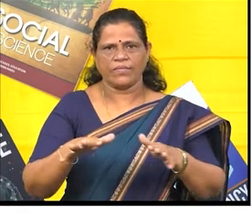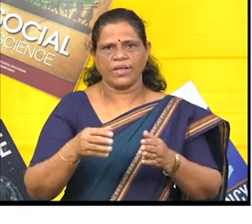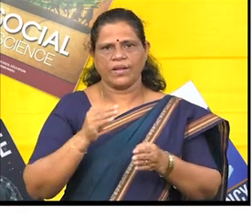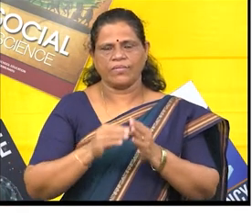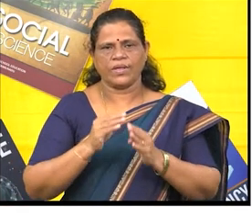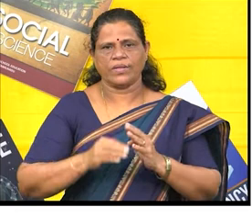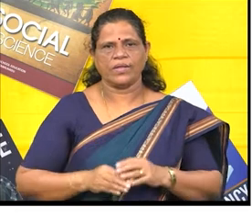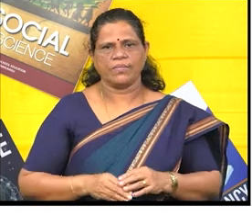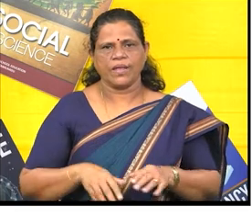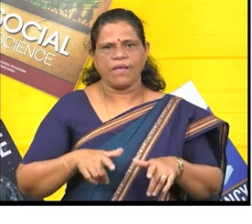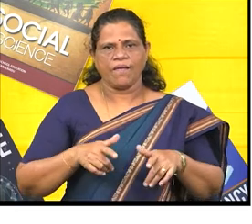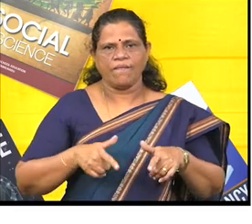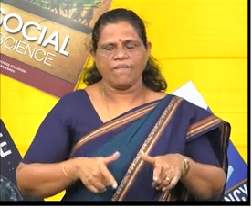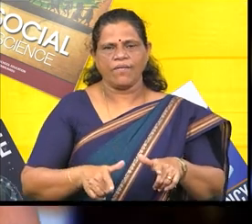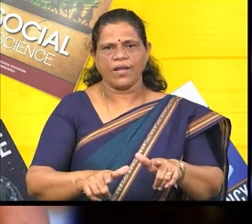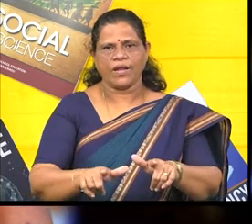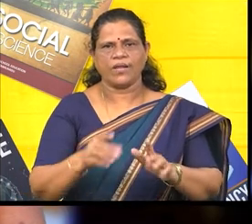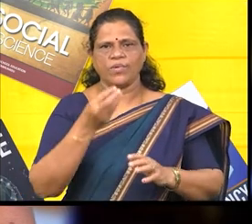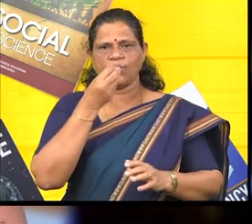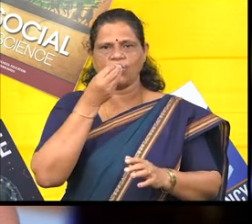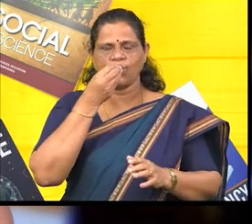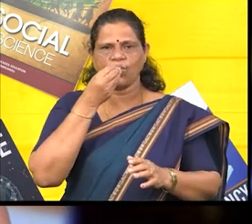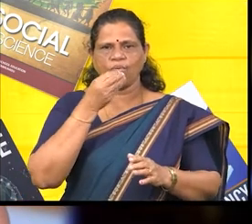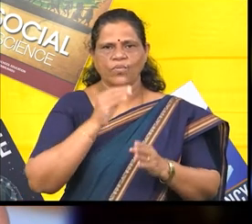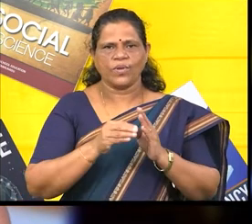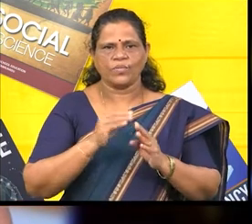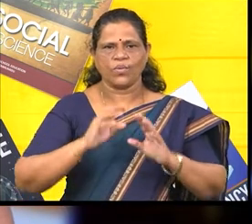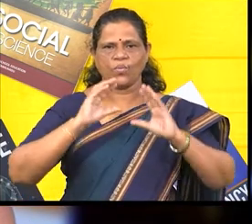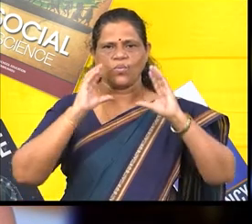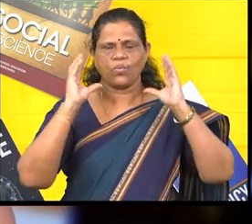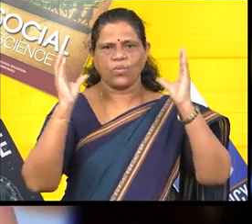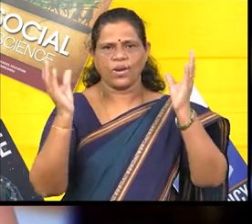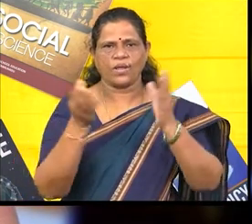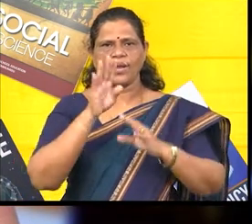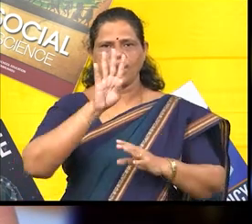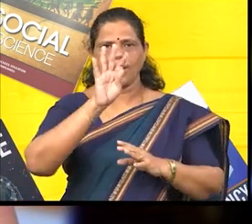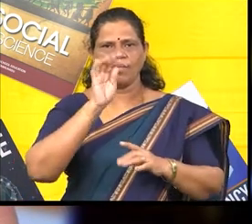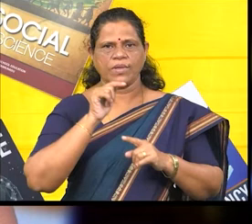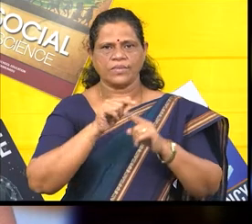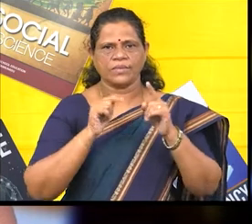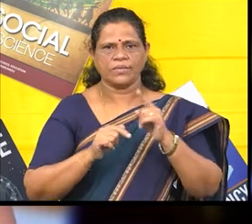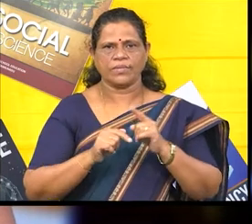வேதியியல். வேளாண் மற்றும் உணவு வேதியியலை பொறுத்தவரை உலகில் 40%